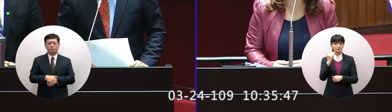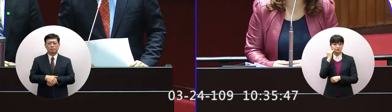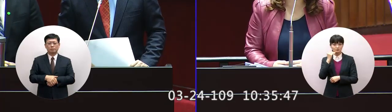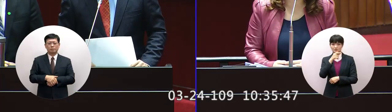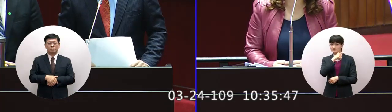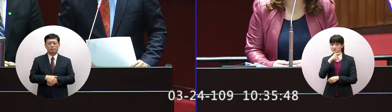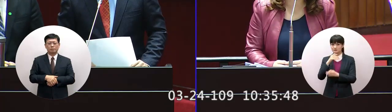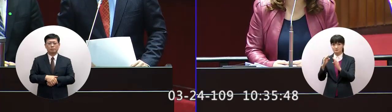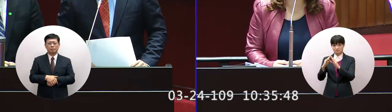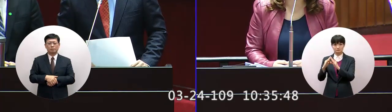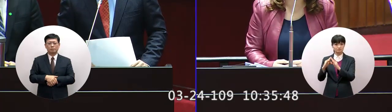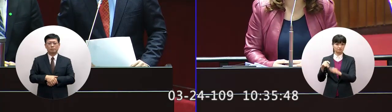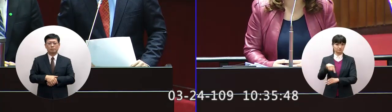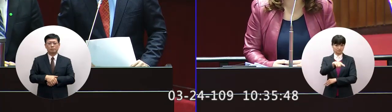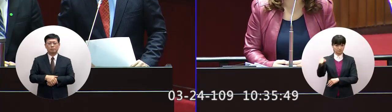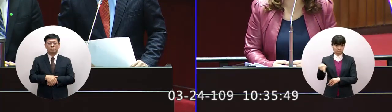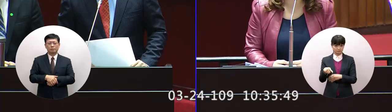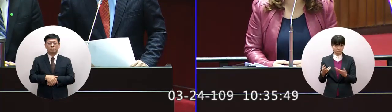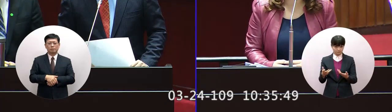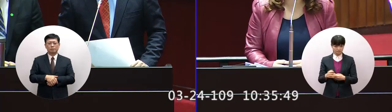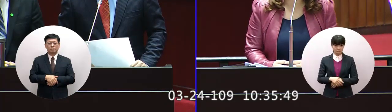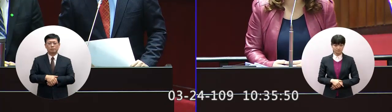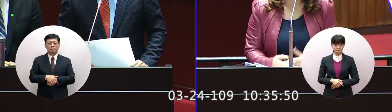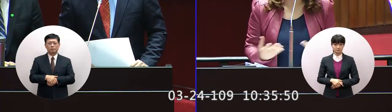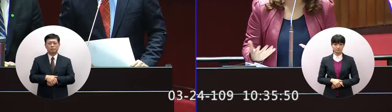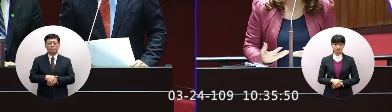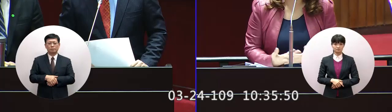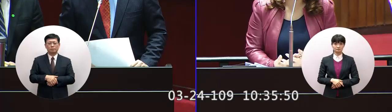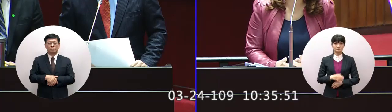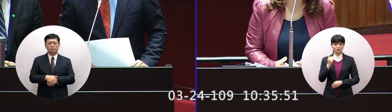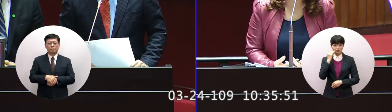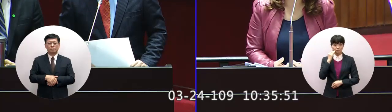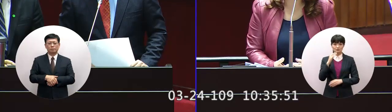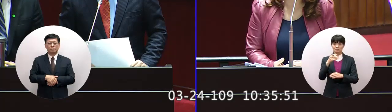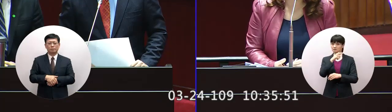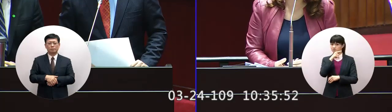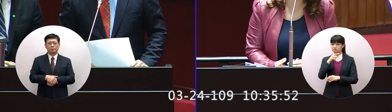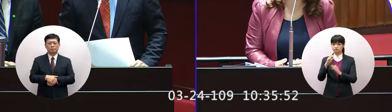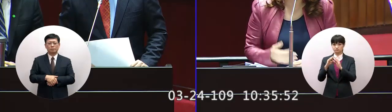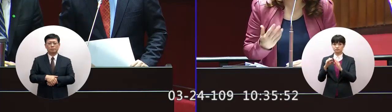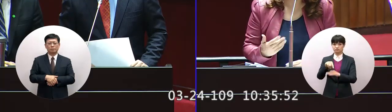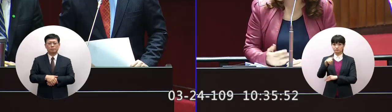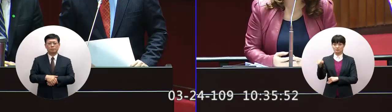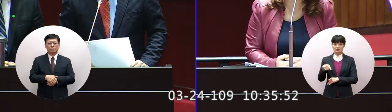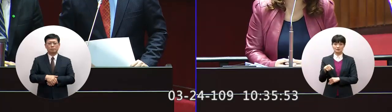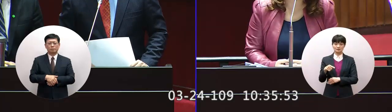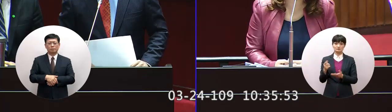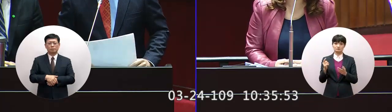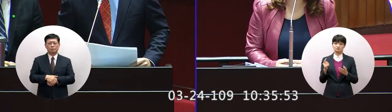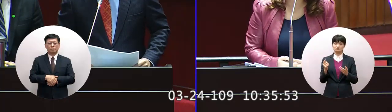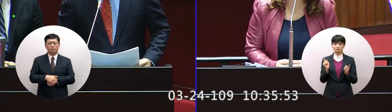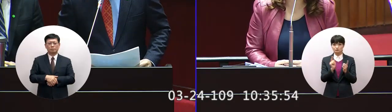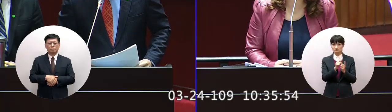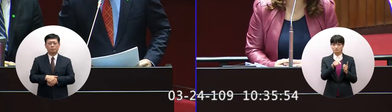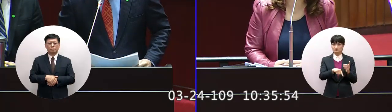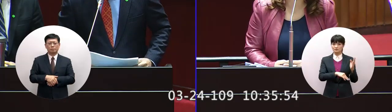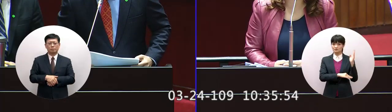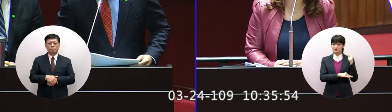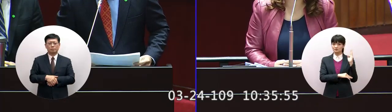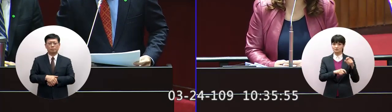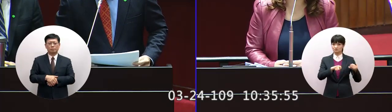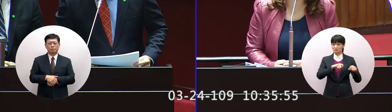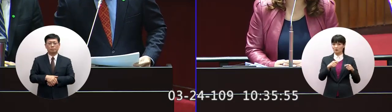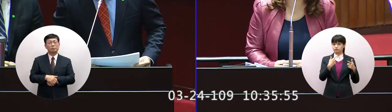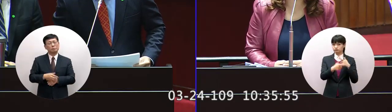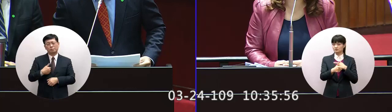银行的部分呢，如果是说他们本身并不想要接受这个政策的话，尤其是对涉及的部分，我们中央有什